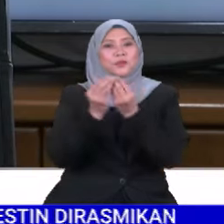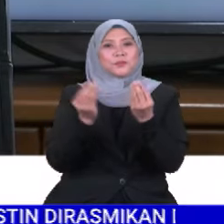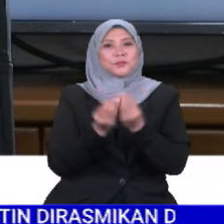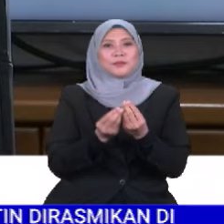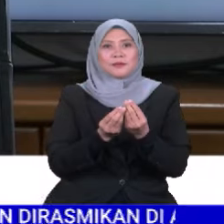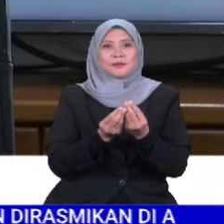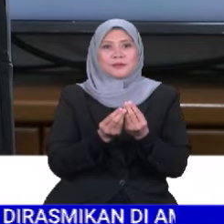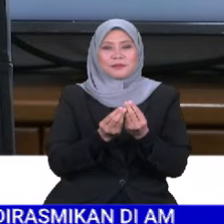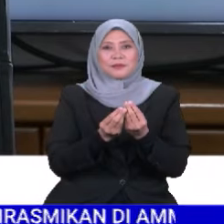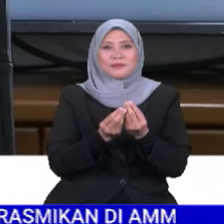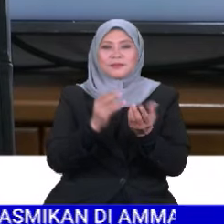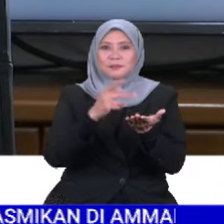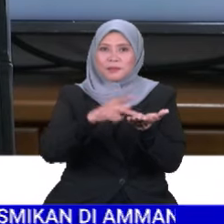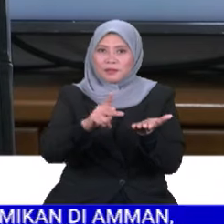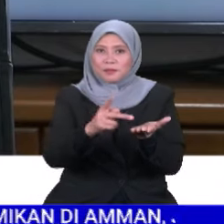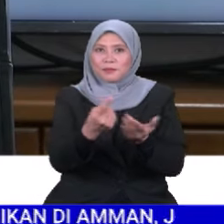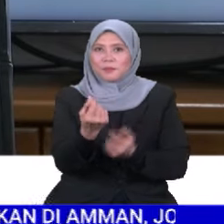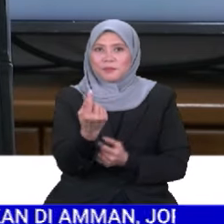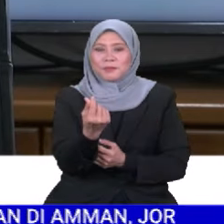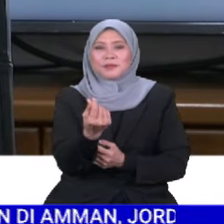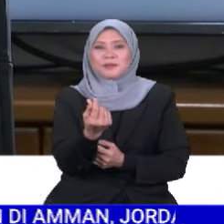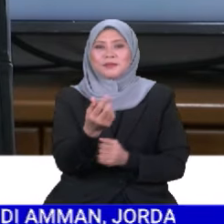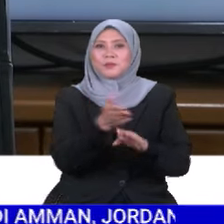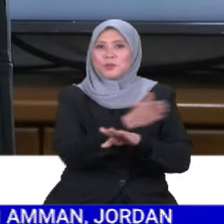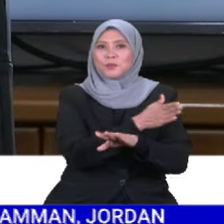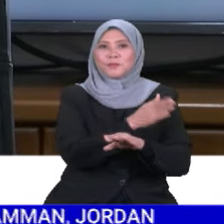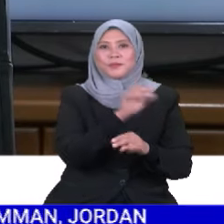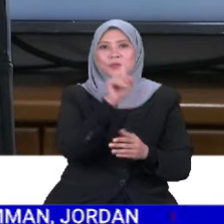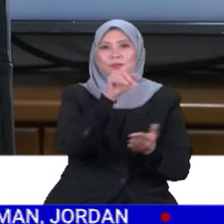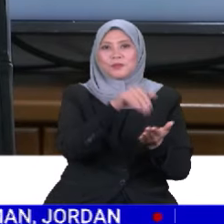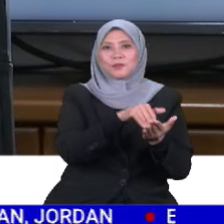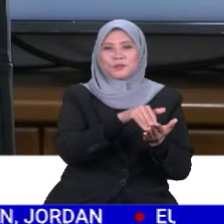kadar agihan yang diterima sebelum ini iaitu